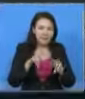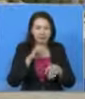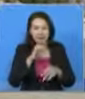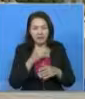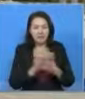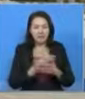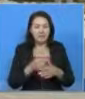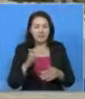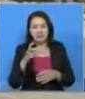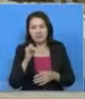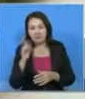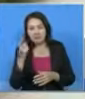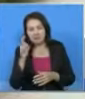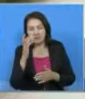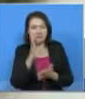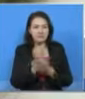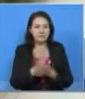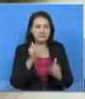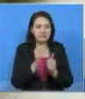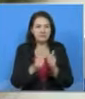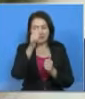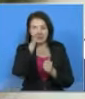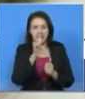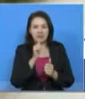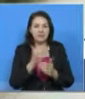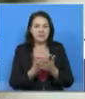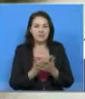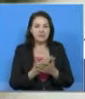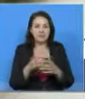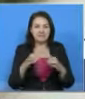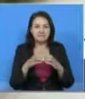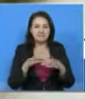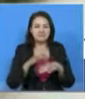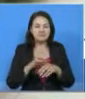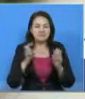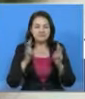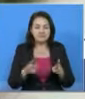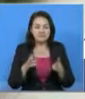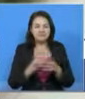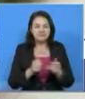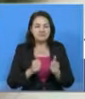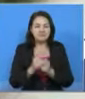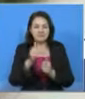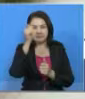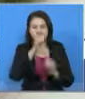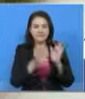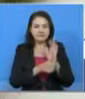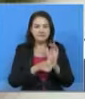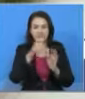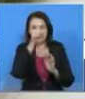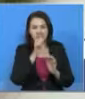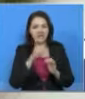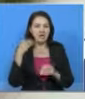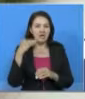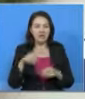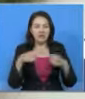адамға зиянды нитрат анықталған. Ай сайын өнімдердің қауіпсіздігіне мониторинг жүргізіліп отырады. Осы ағымдағы жылдың 6 айы бойынша